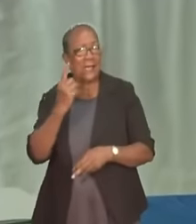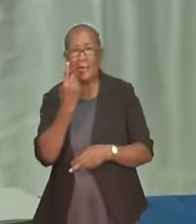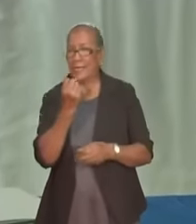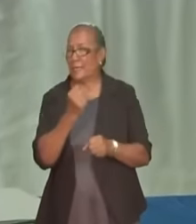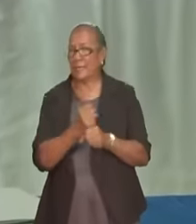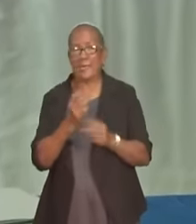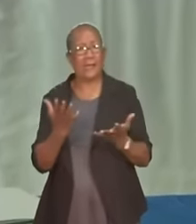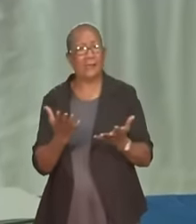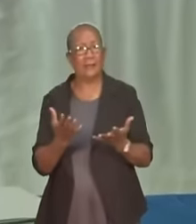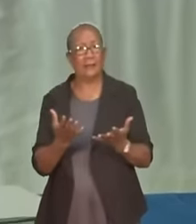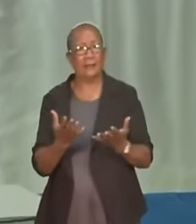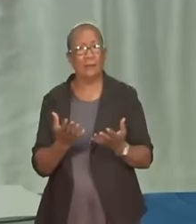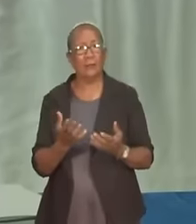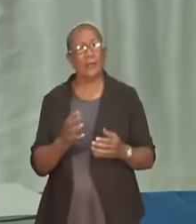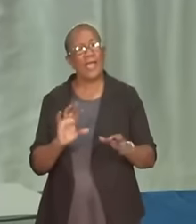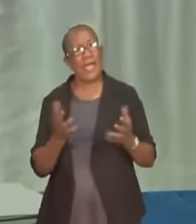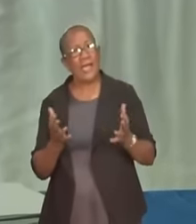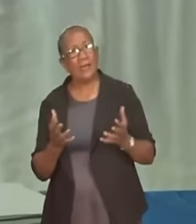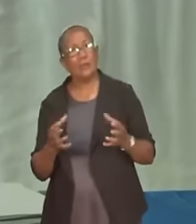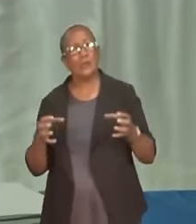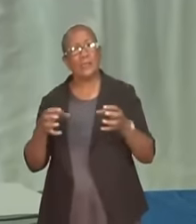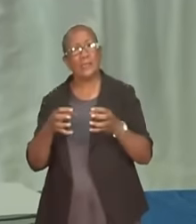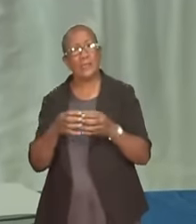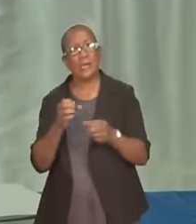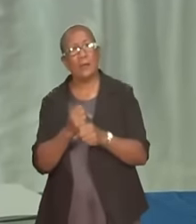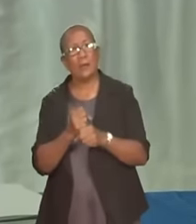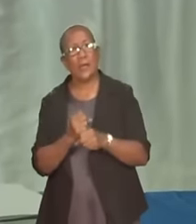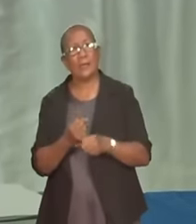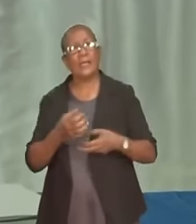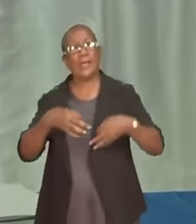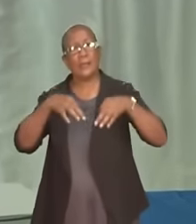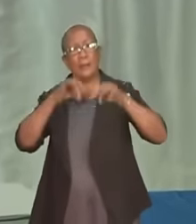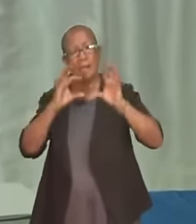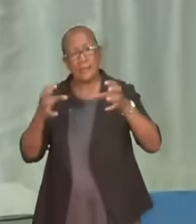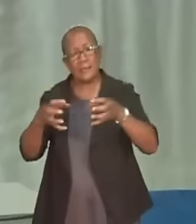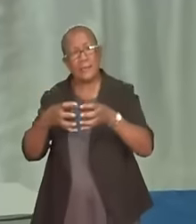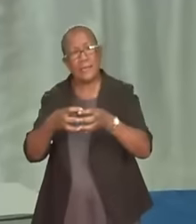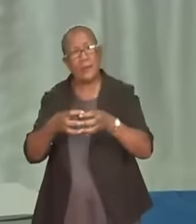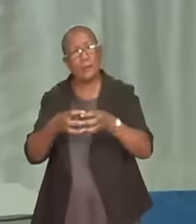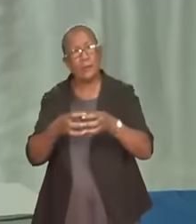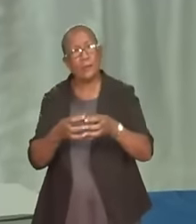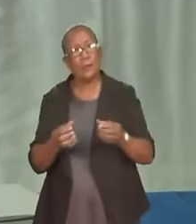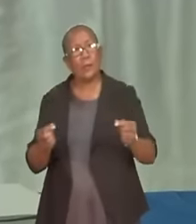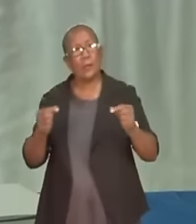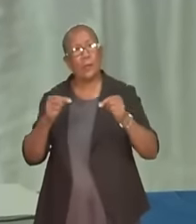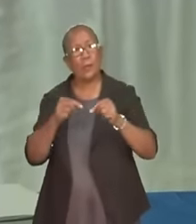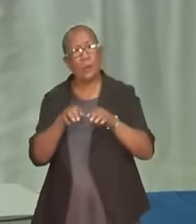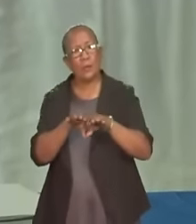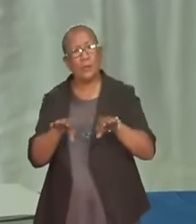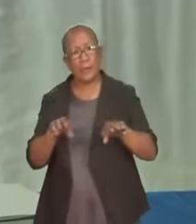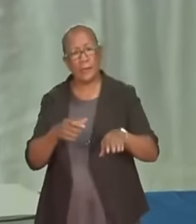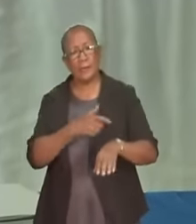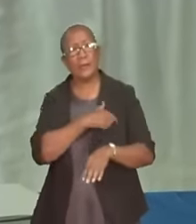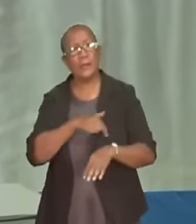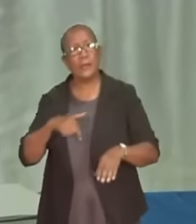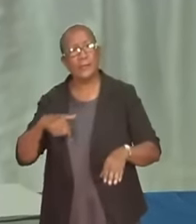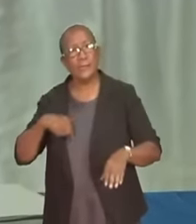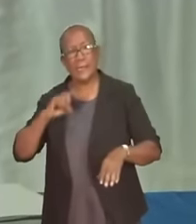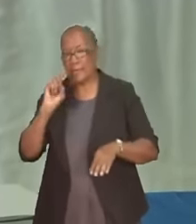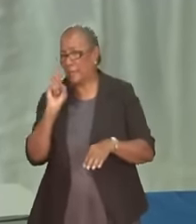moet ze in feite gaan bundelen. En de beste bundeling is, breng ze op het niveau van de president. En je kan niet